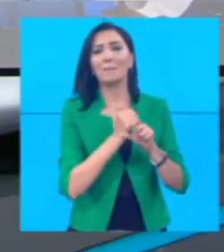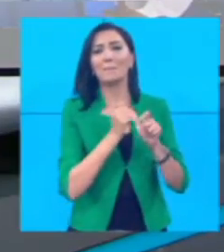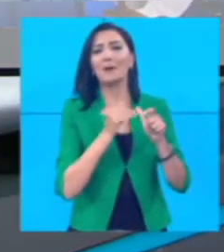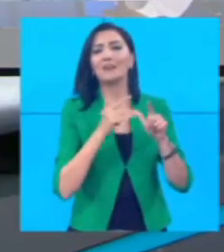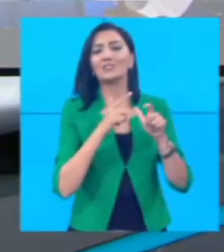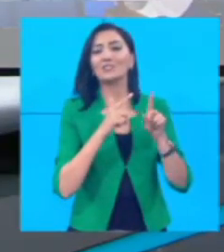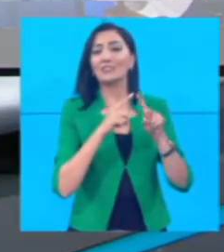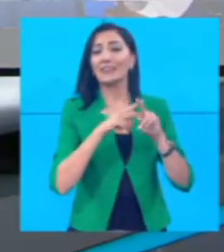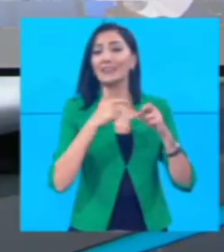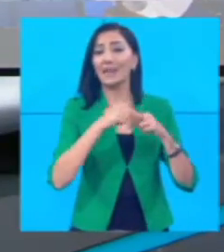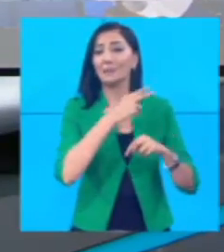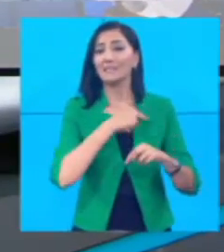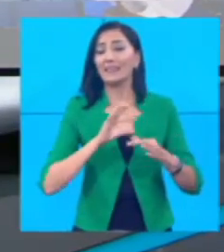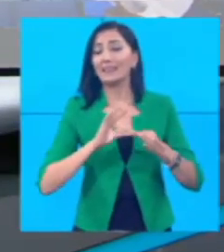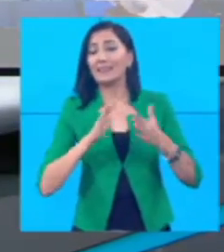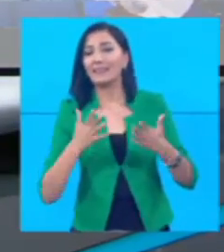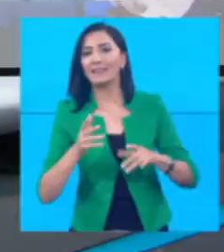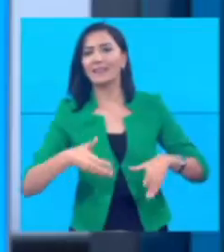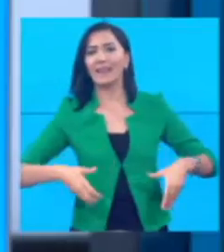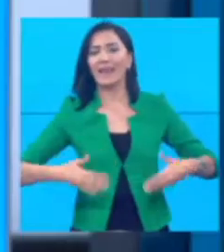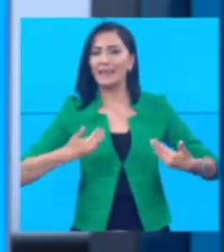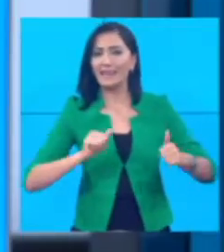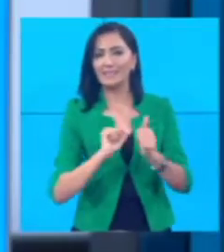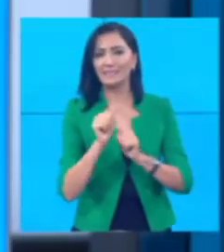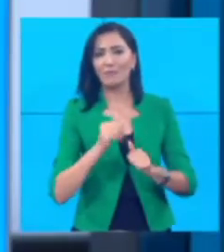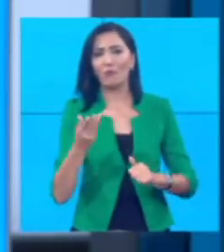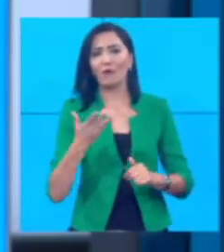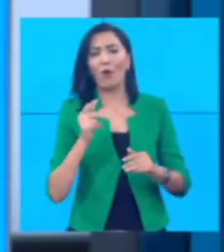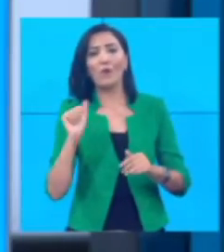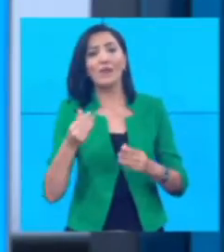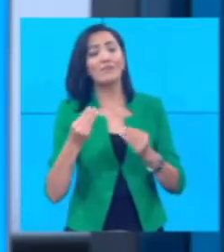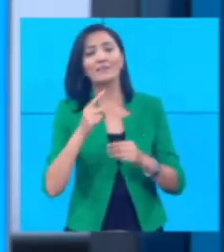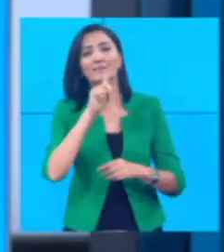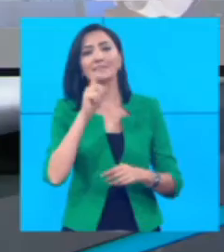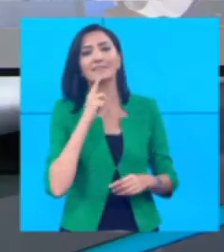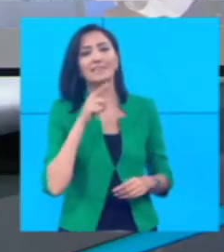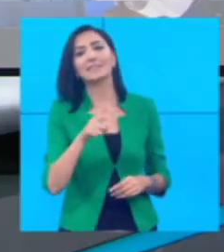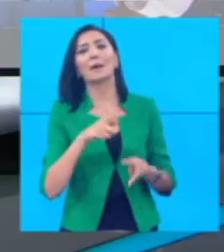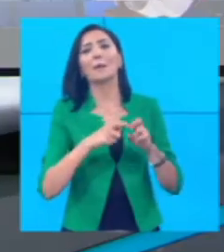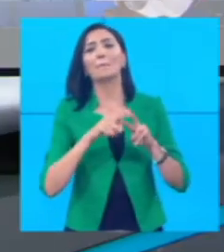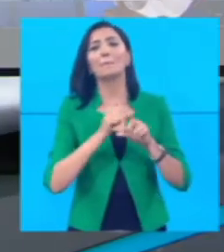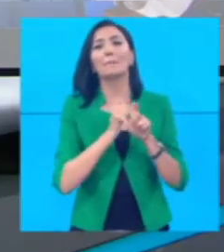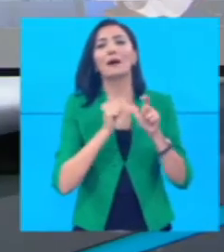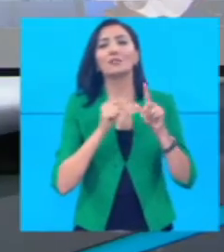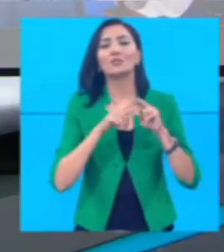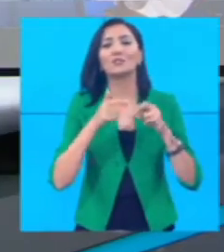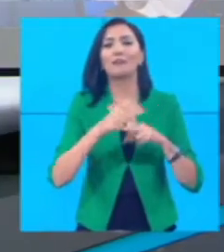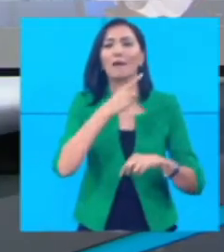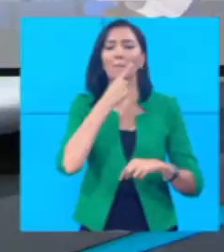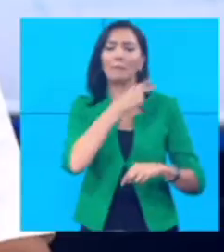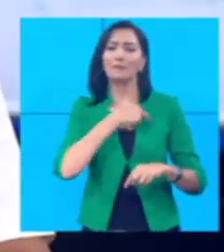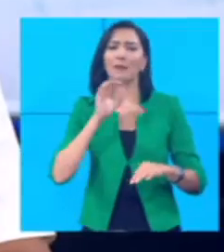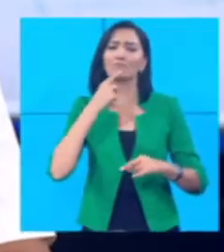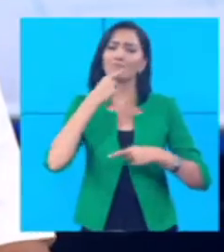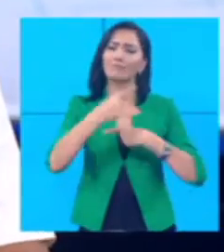Bağcılar Belediyesi'nin neden engelli sporlarına bu kadar önem verdiğinden bahsedelim. Şimdi Bağcılar Belediyesi bu konuda gerçekten yıllardır